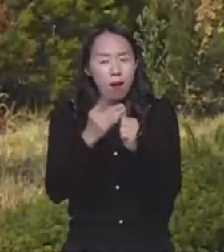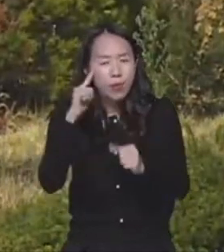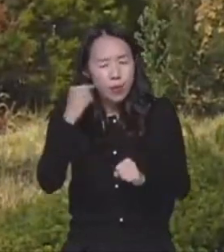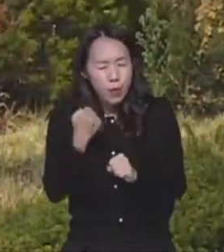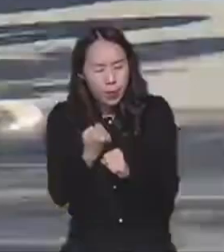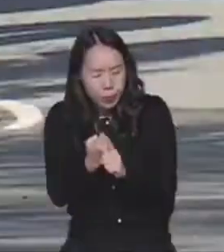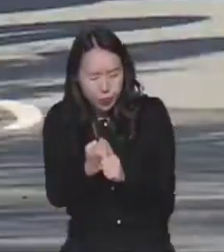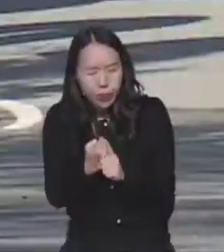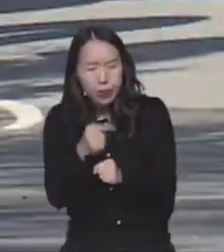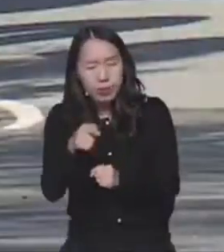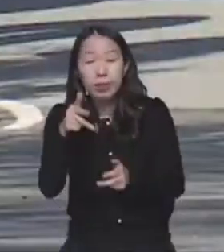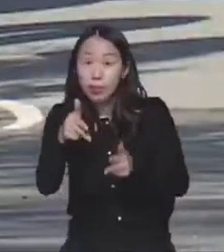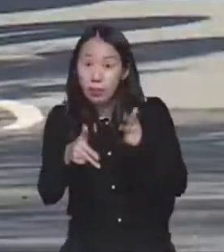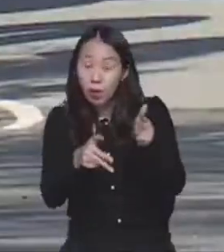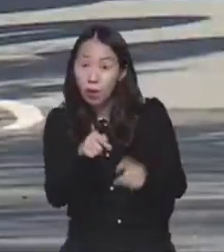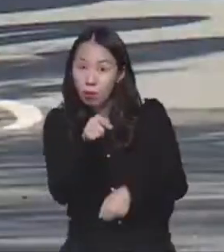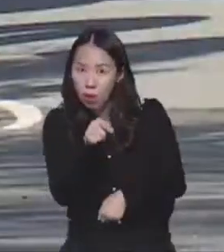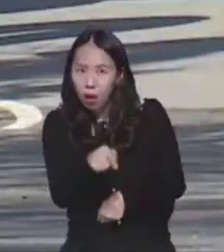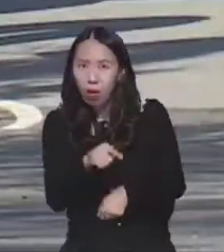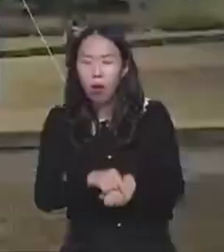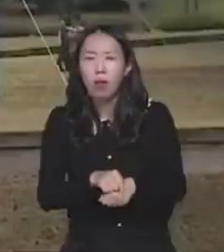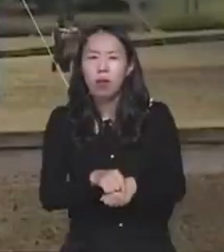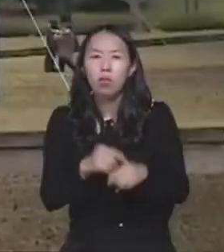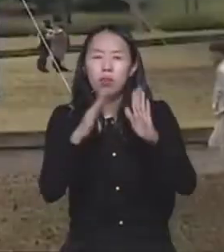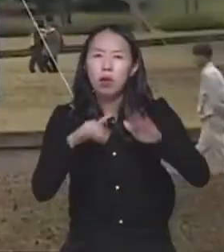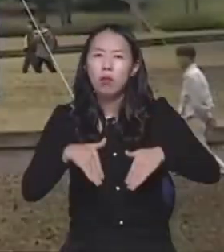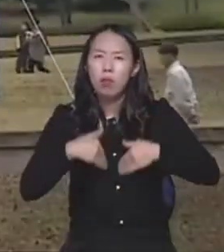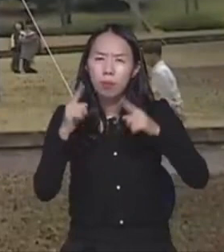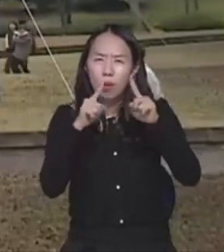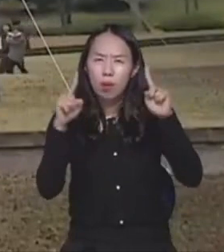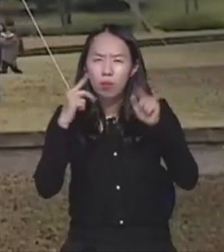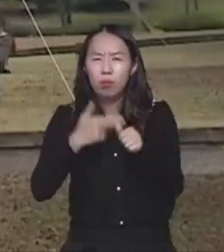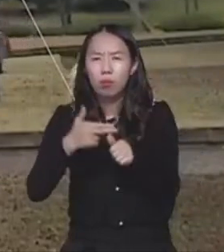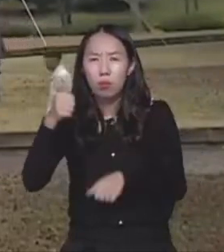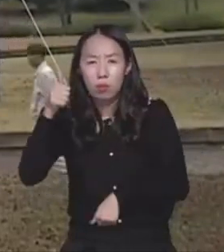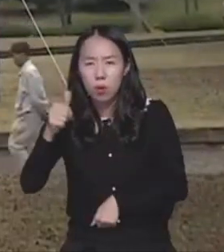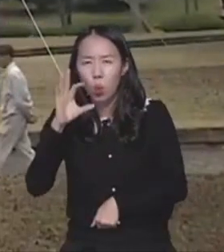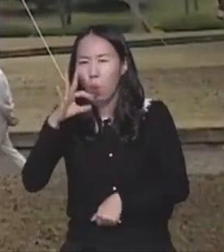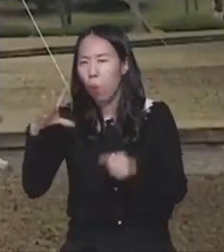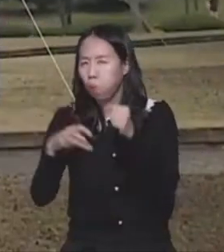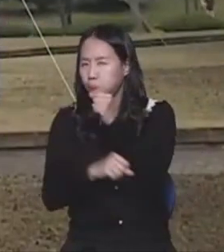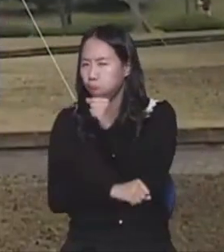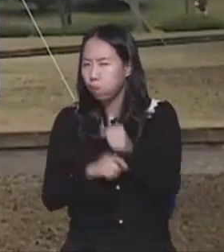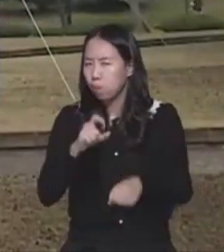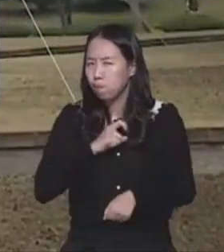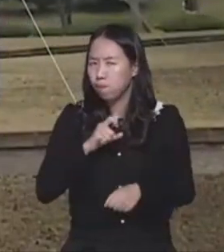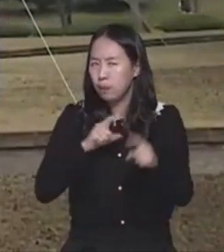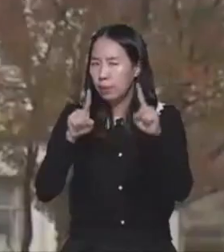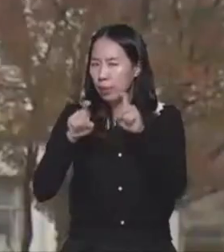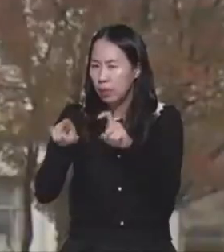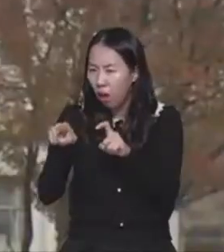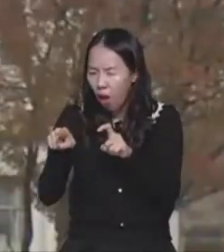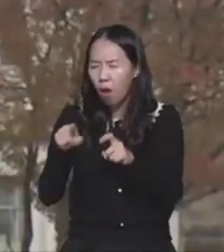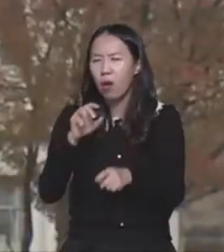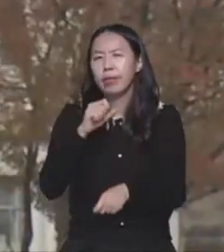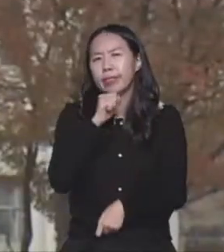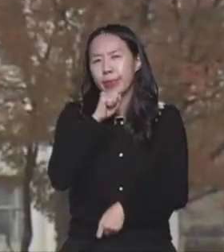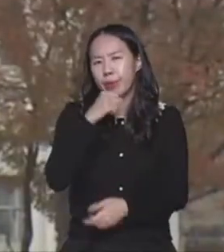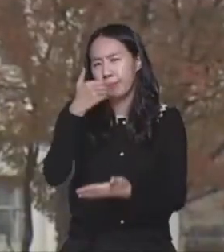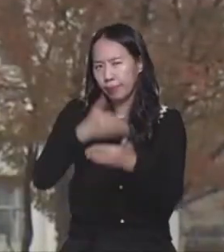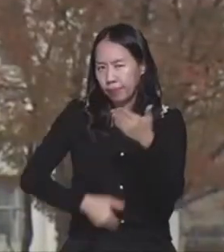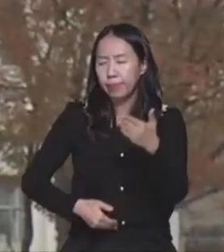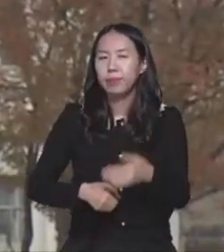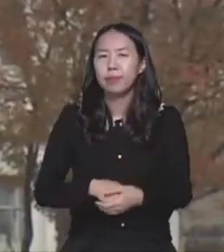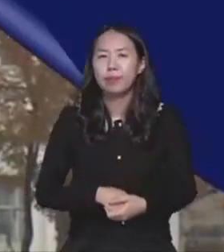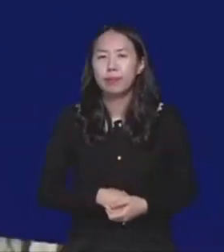협력하는 지역 혁신 플랫폼 사업에 참가한 전남대 교수 등이 횡령 혐의를 받고 있는 점도 감점 요소로 작용했다는